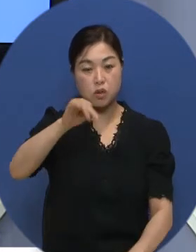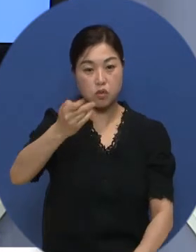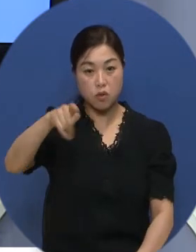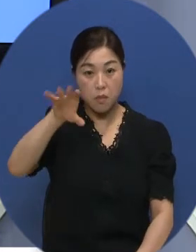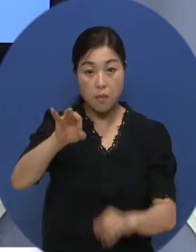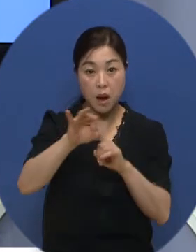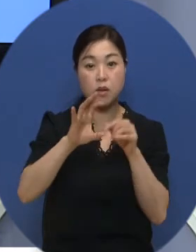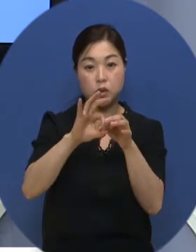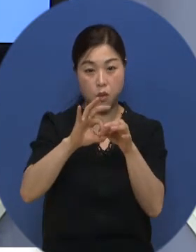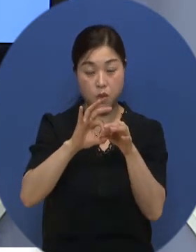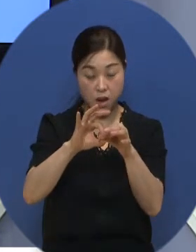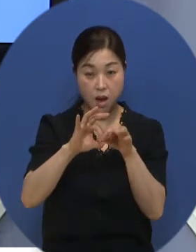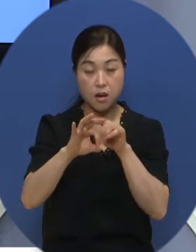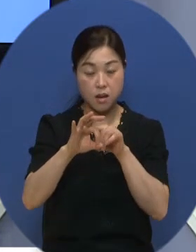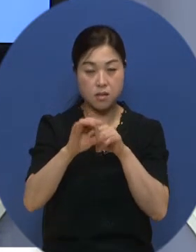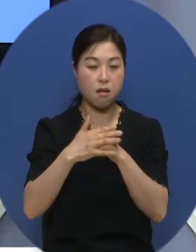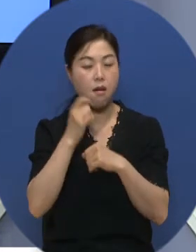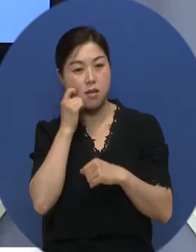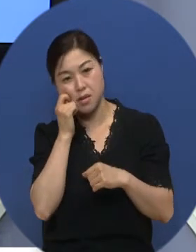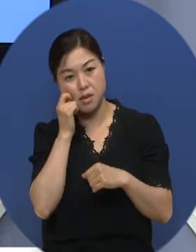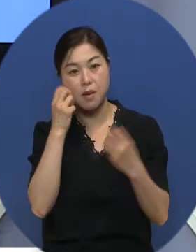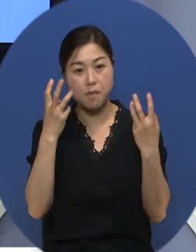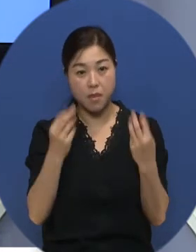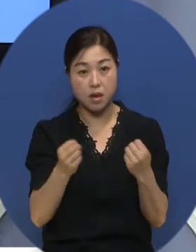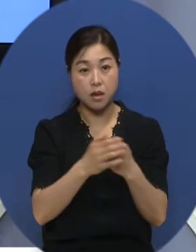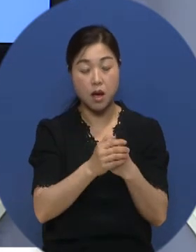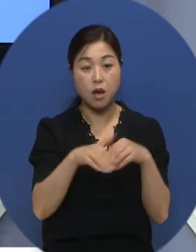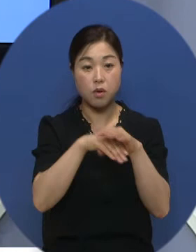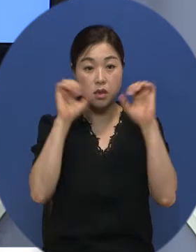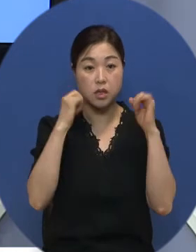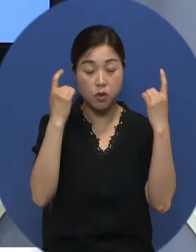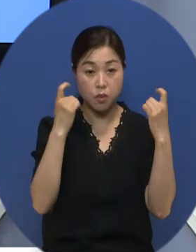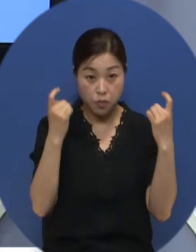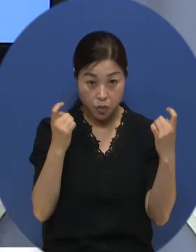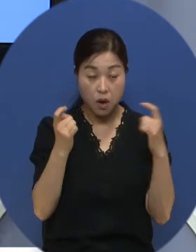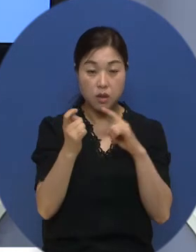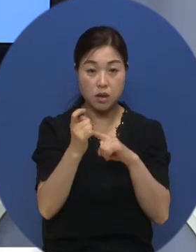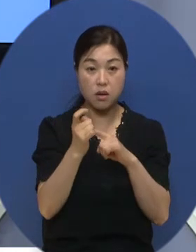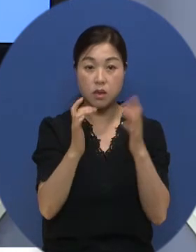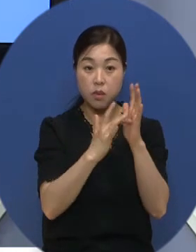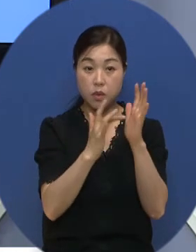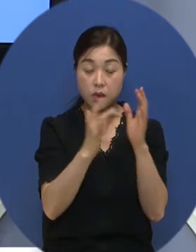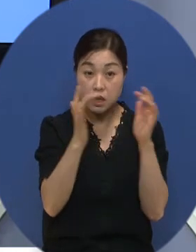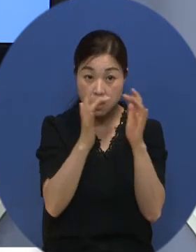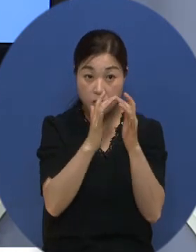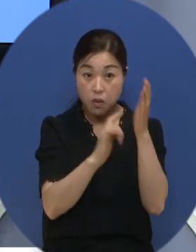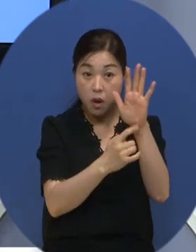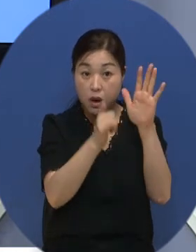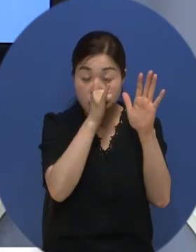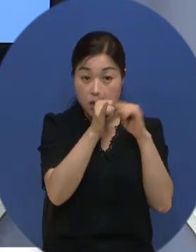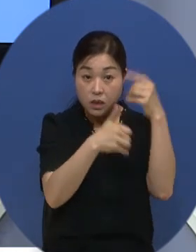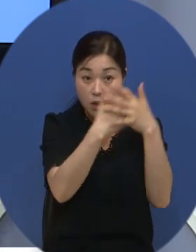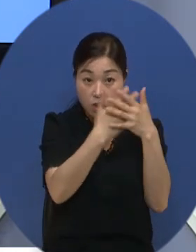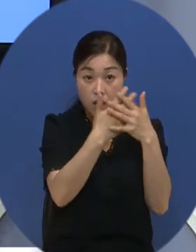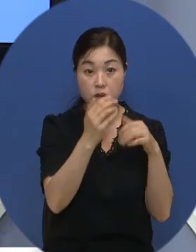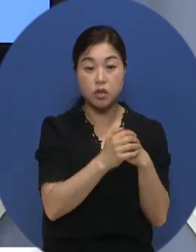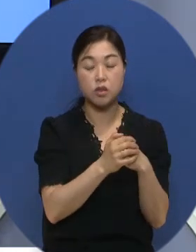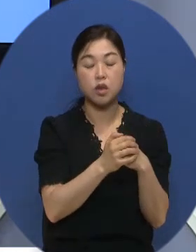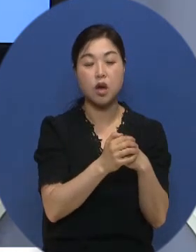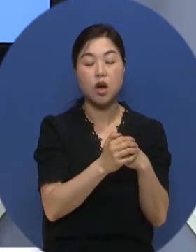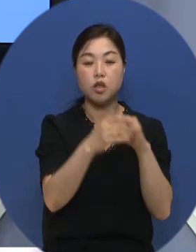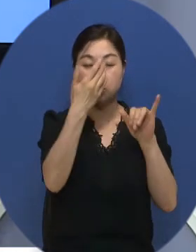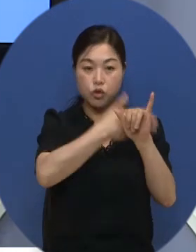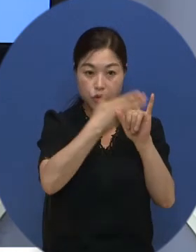있는데요 문체부 와 롯데시네마 누리 소통 망을 통해 공개된 영상은 유튜브와 페이스북 등 총 34만